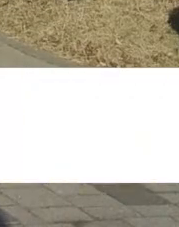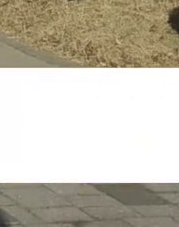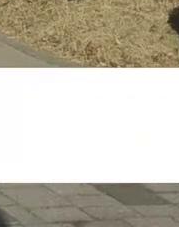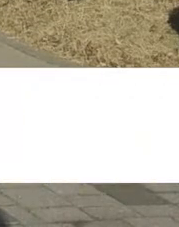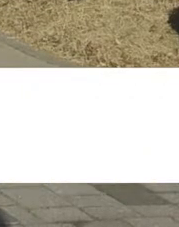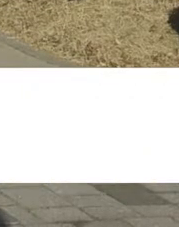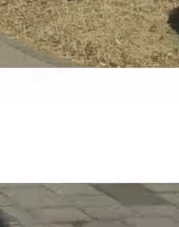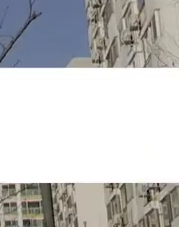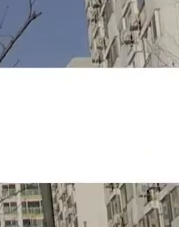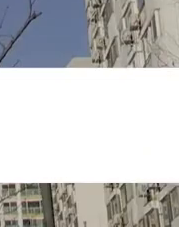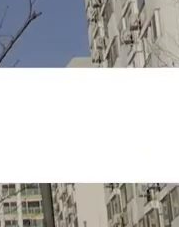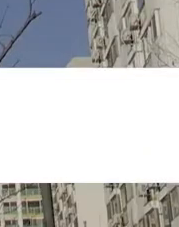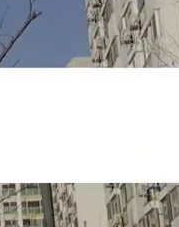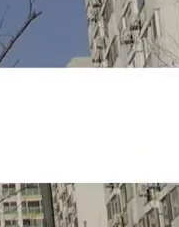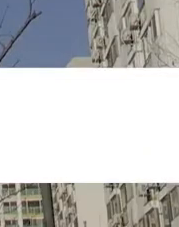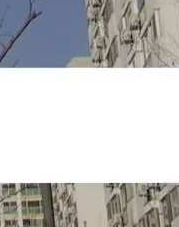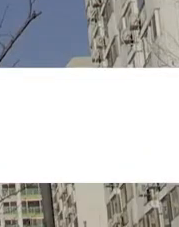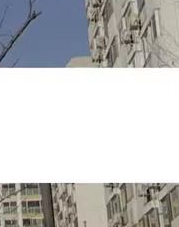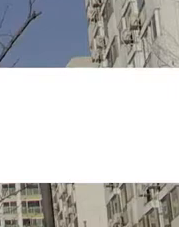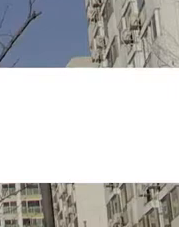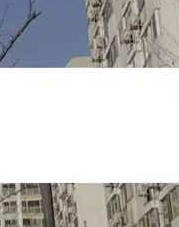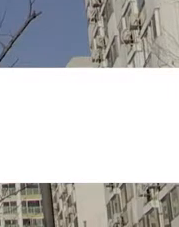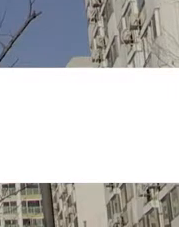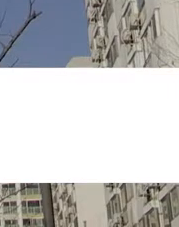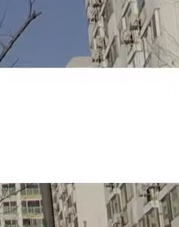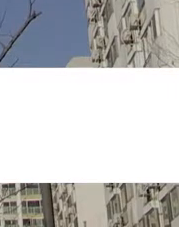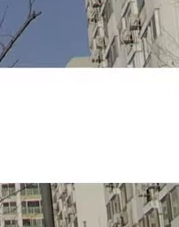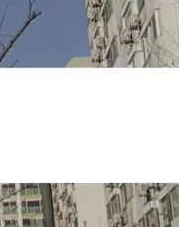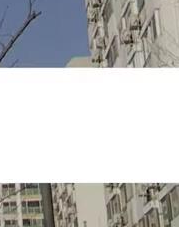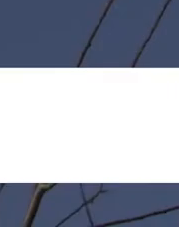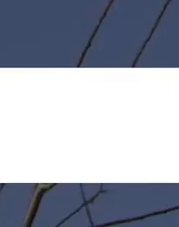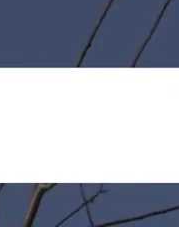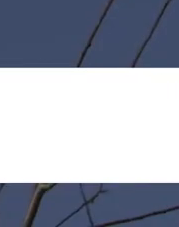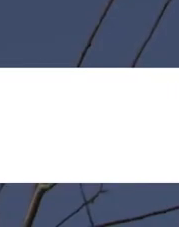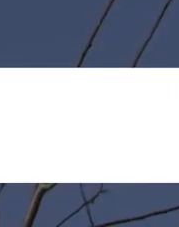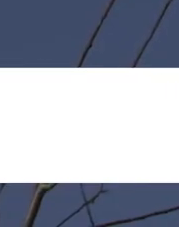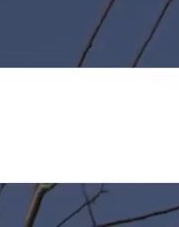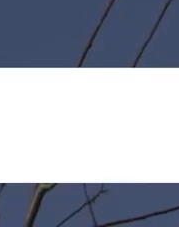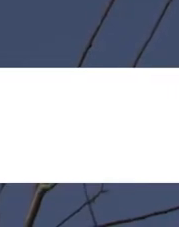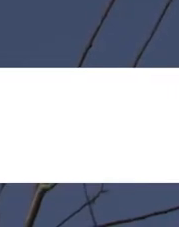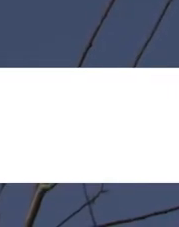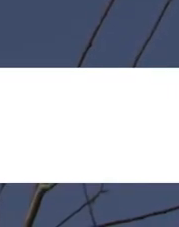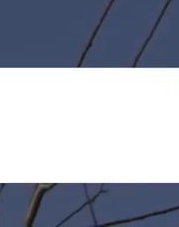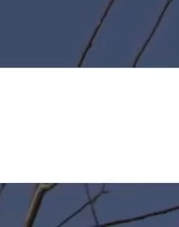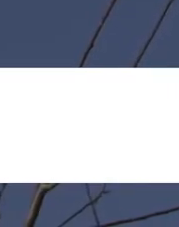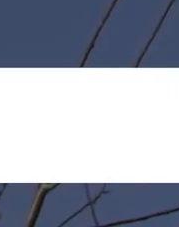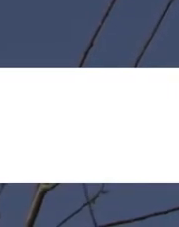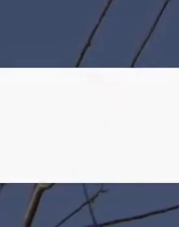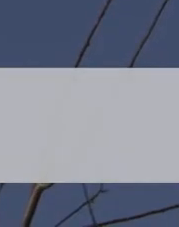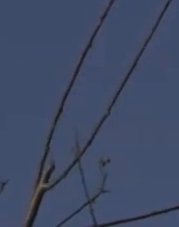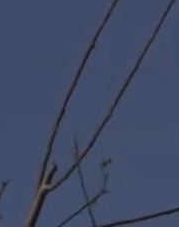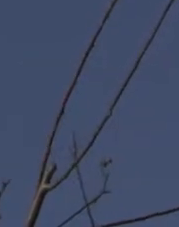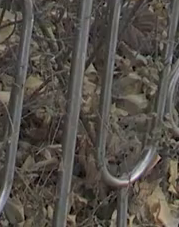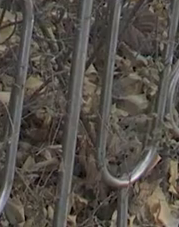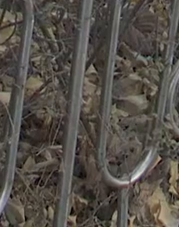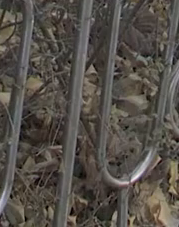구민들의 안전사각지대를 해소하기 위해 지역 내 소규모 도시공원 118곳에 사물주소가